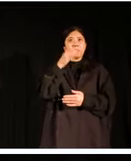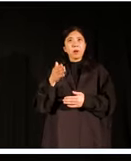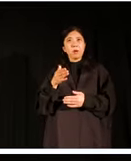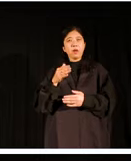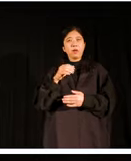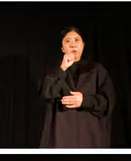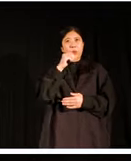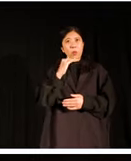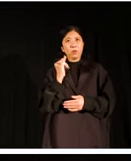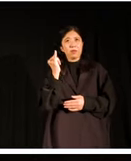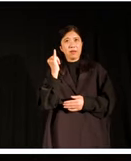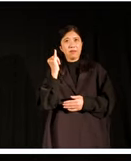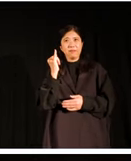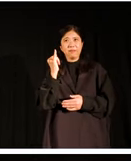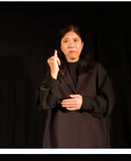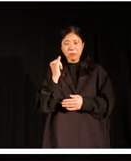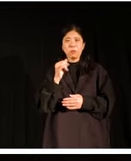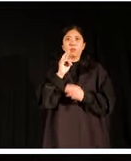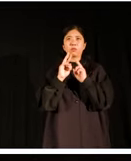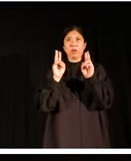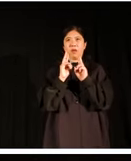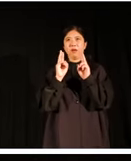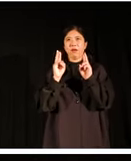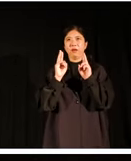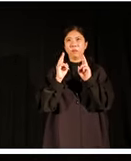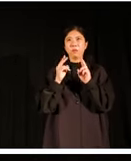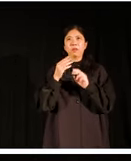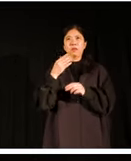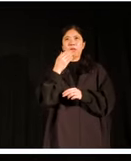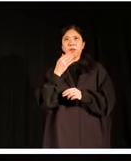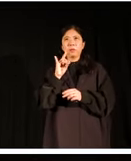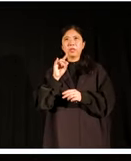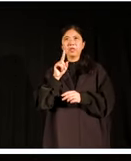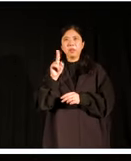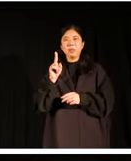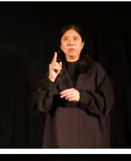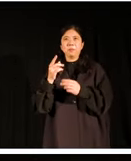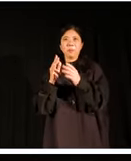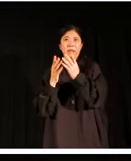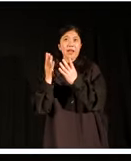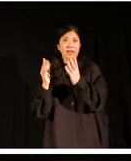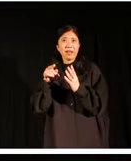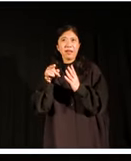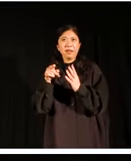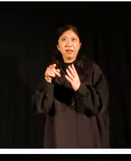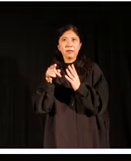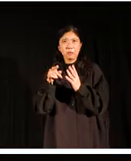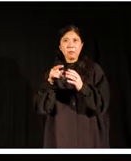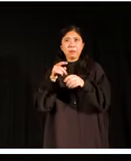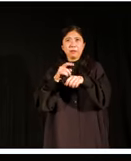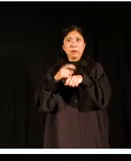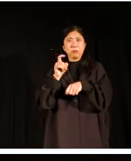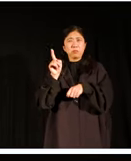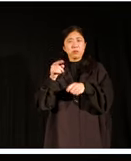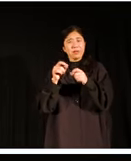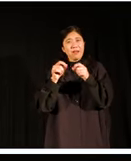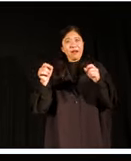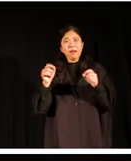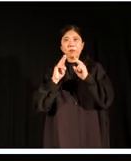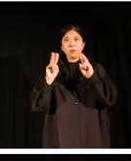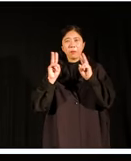キビ畑っていう曲をですね毎月1回フルコーラスえ10分以上ある曲なんですけれどもその曲を